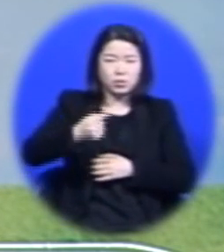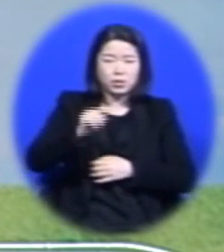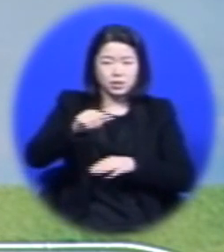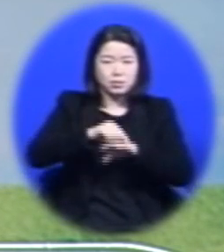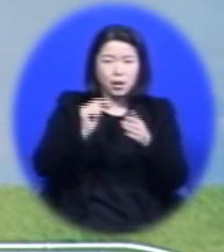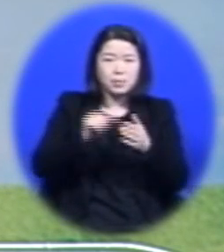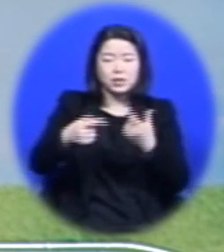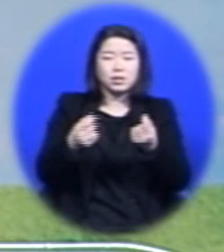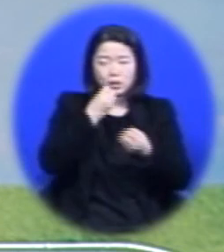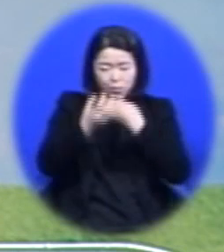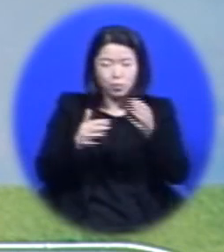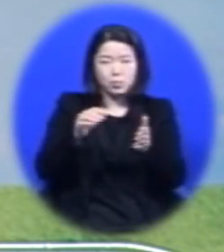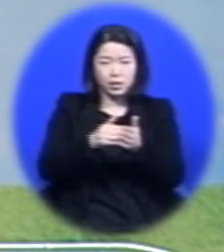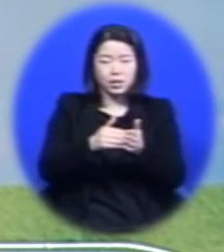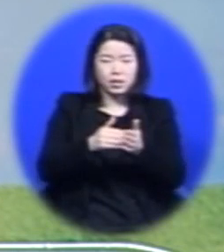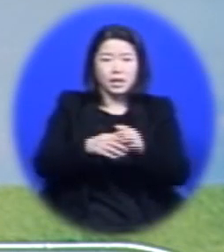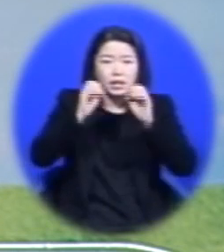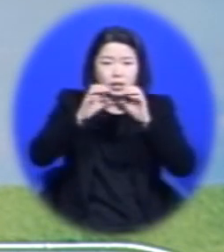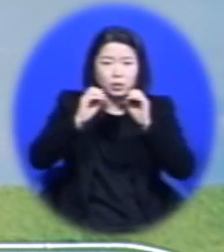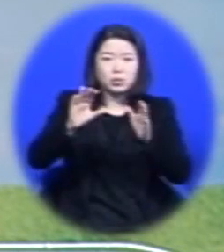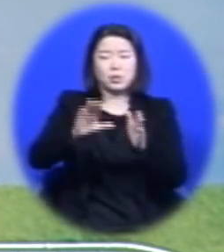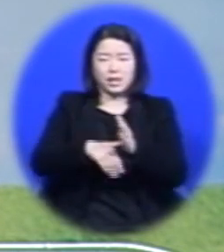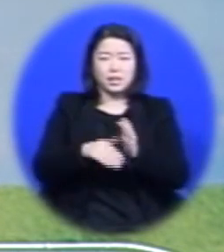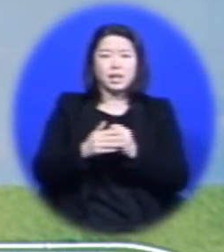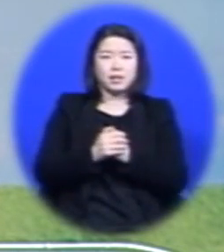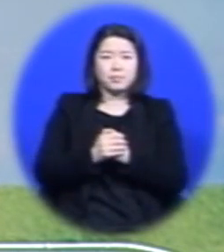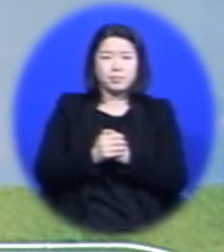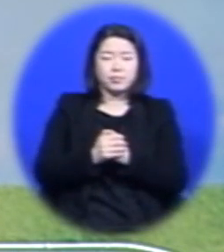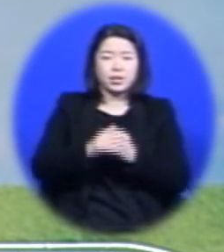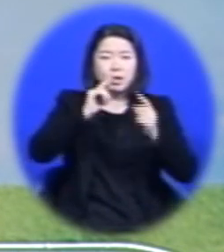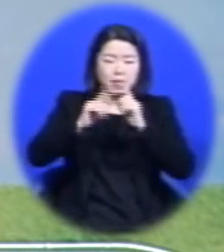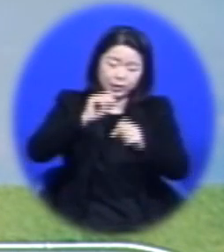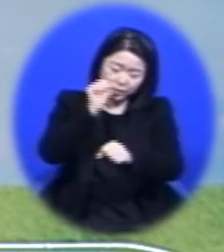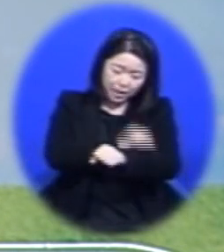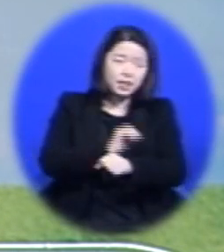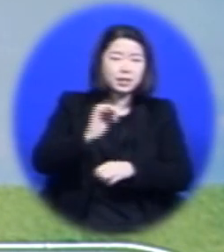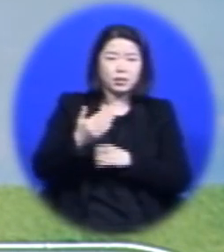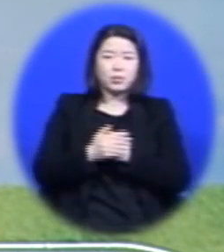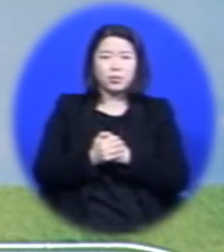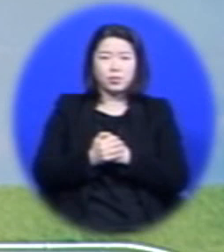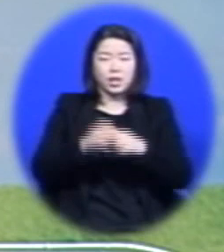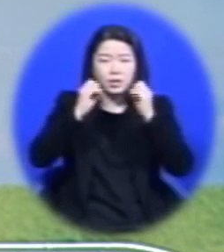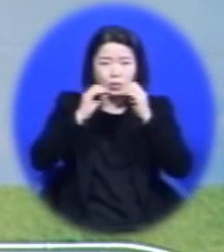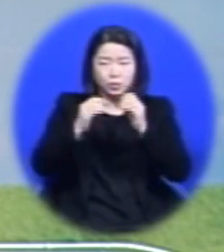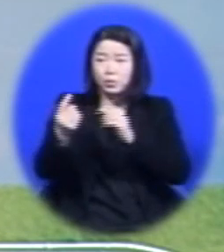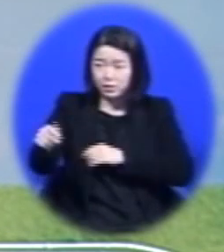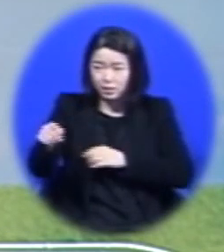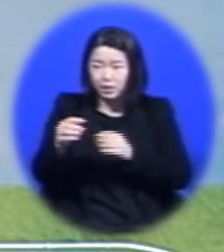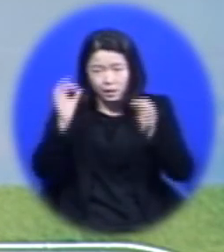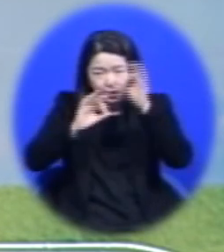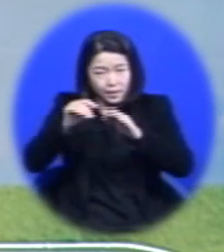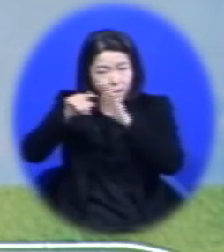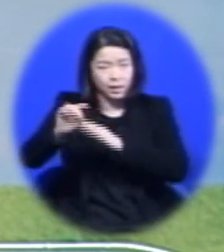고백했어요 전도할 때 말도 자리에 되고 전도 대상자에게 찾아가기도